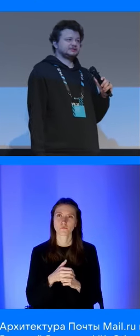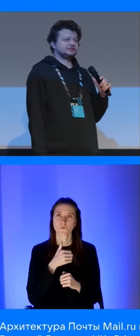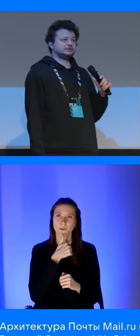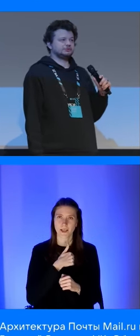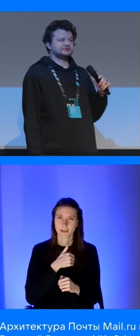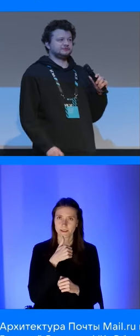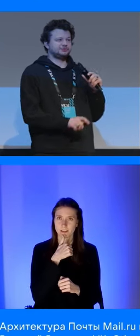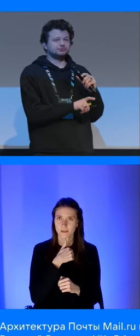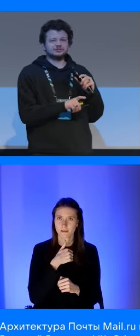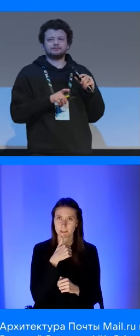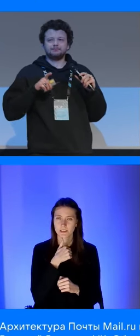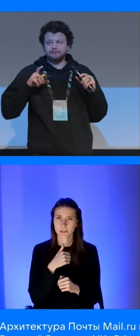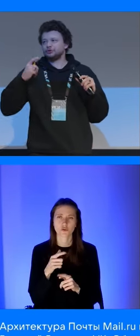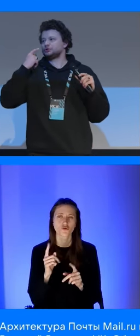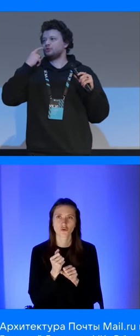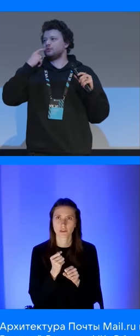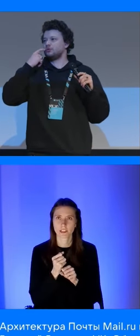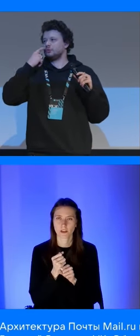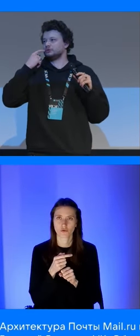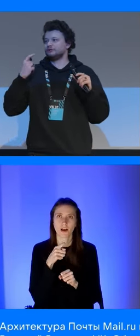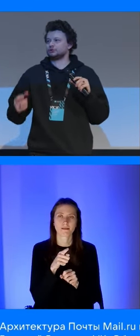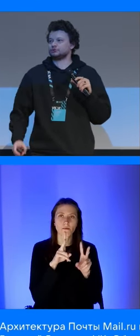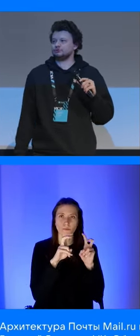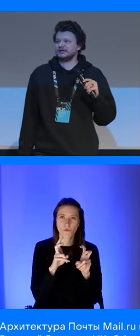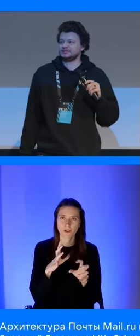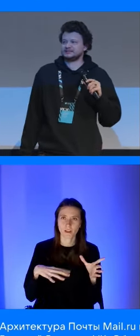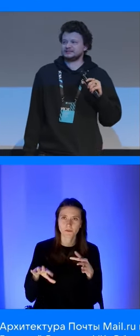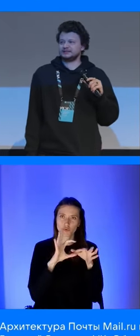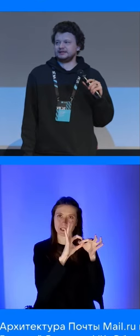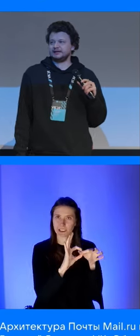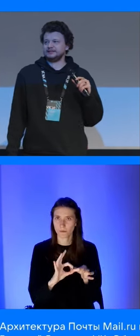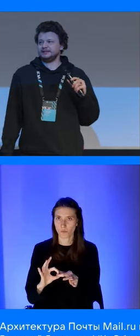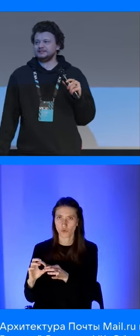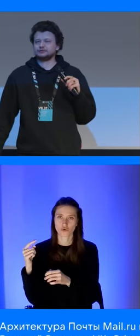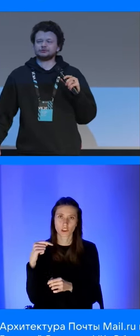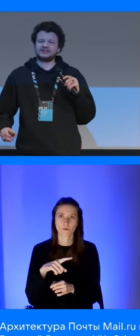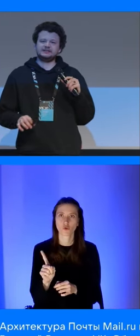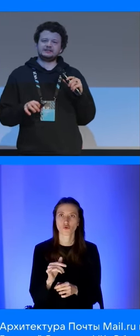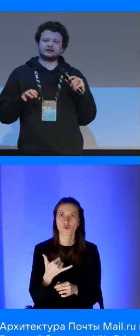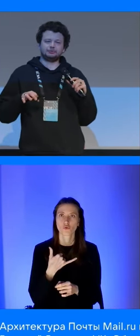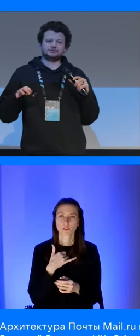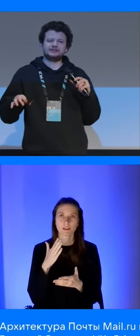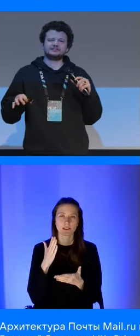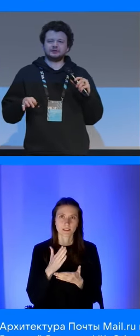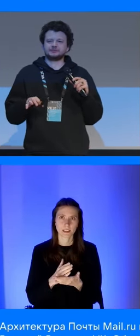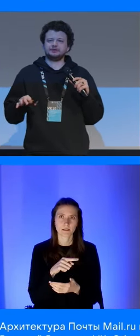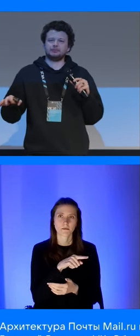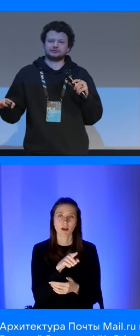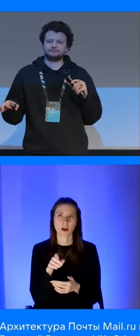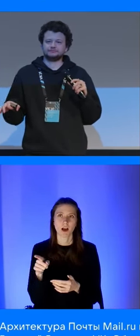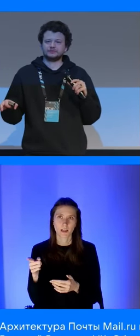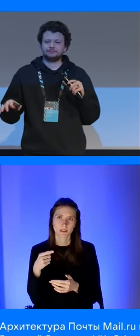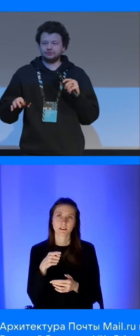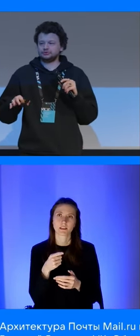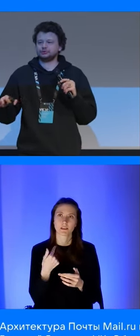Тесты тестируют, собственно, всю цепочку того, что у нас есть. Ну то есть они работают с сервисом, как с